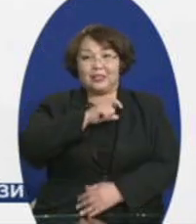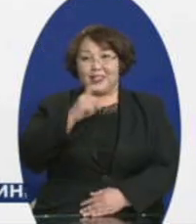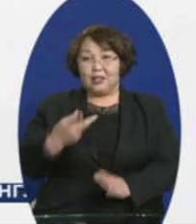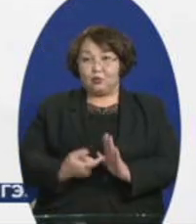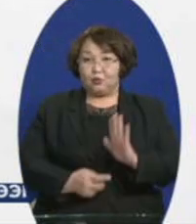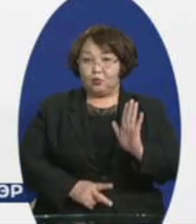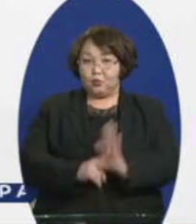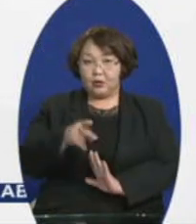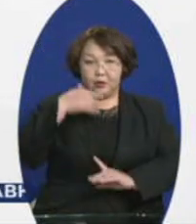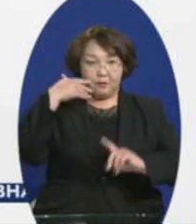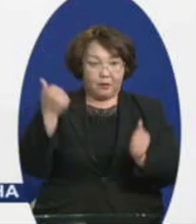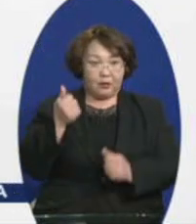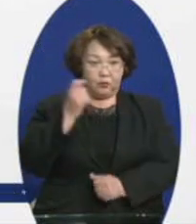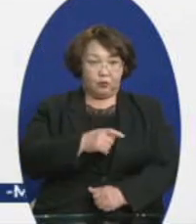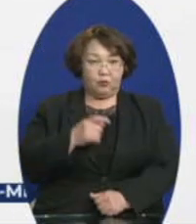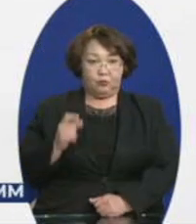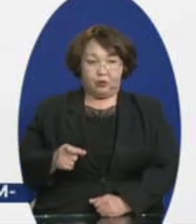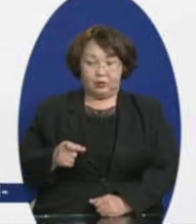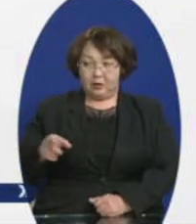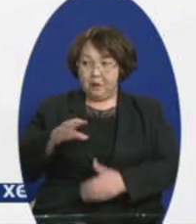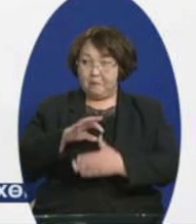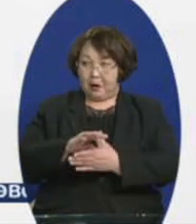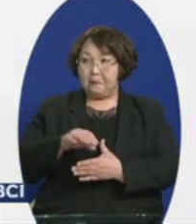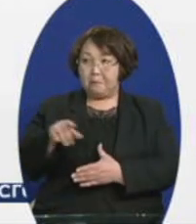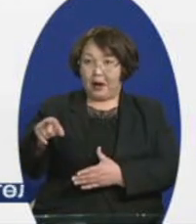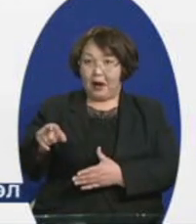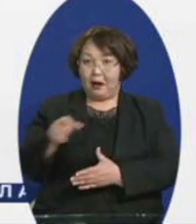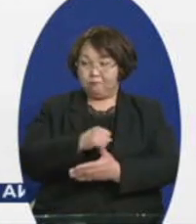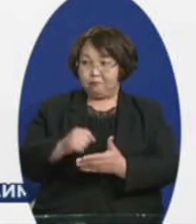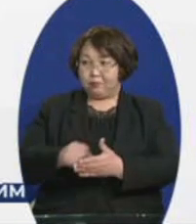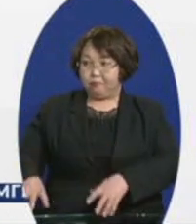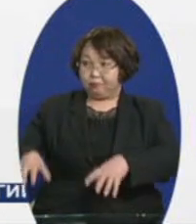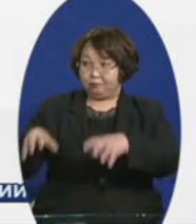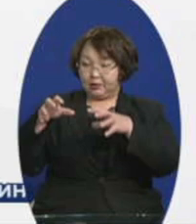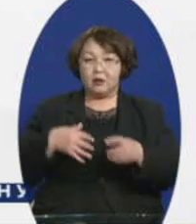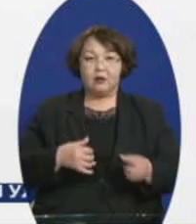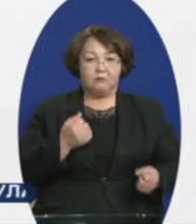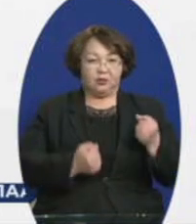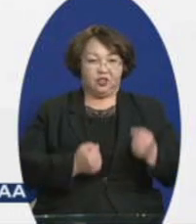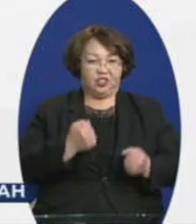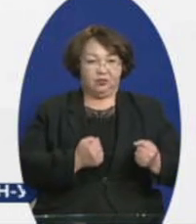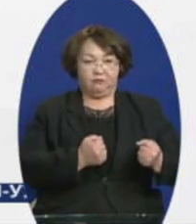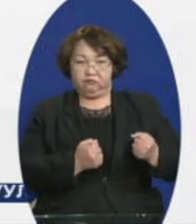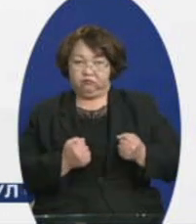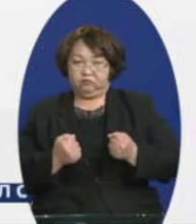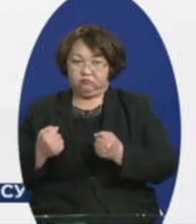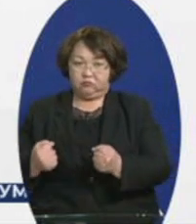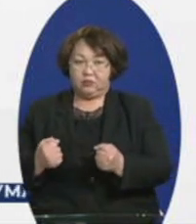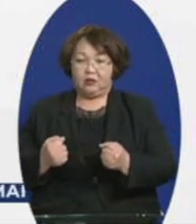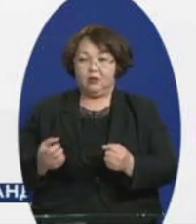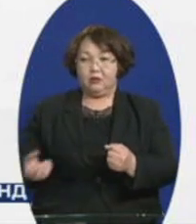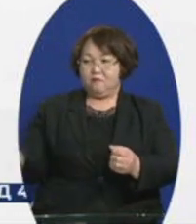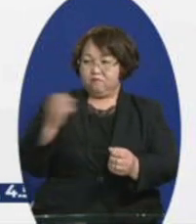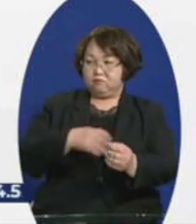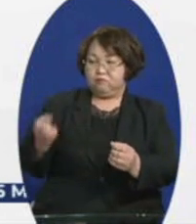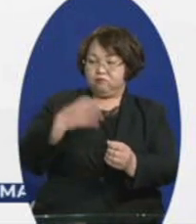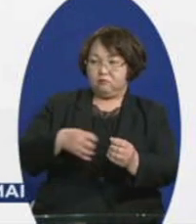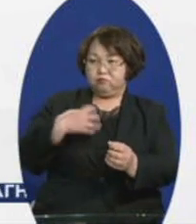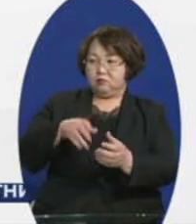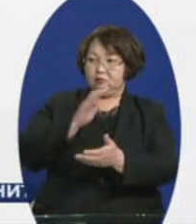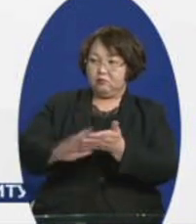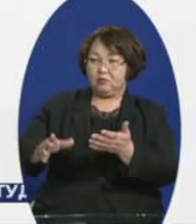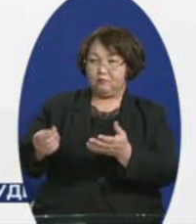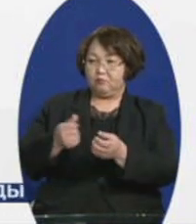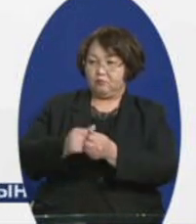малчтын гар дээр байгаа махыг худалдаж авах явуулын зүгүүдийг ажиллуулна гэсэн. За энэ ханган сумууд дээр бол явуулын зүгүүдийг